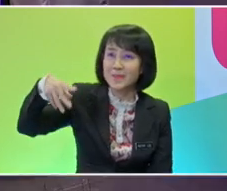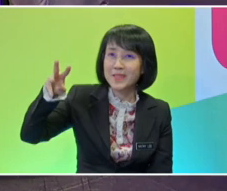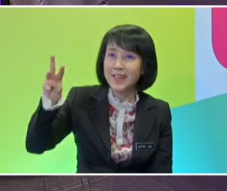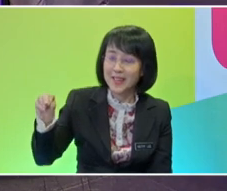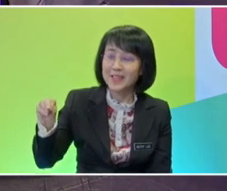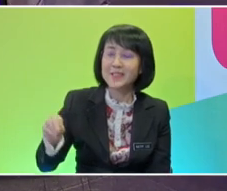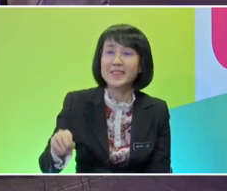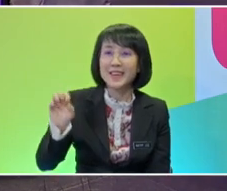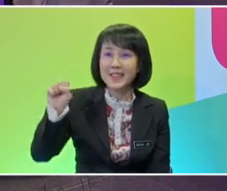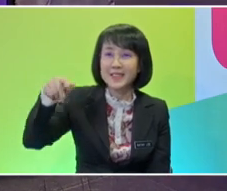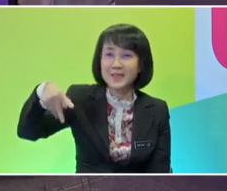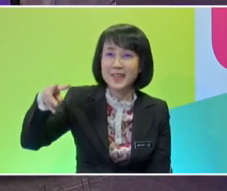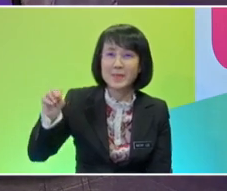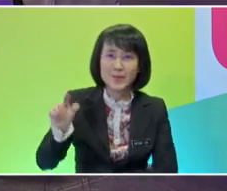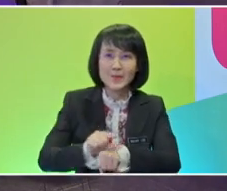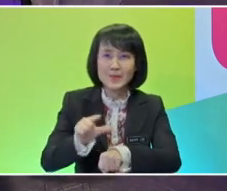minggu